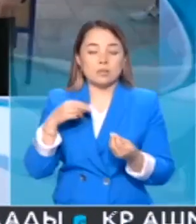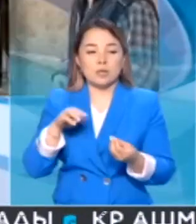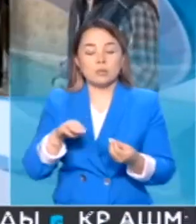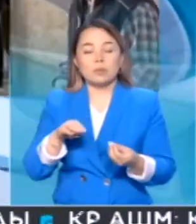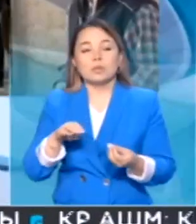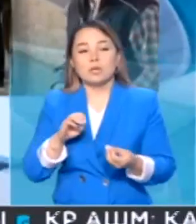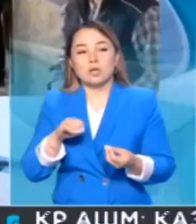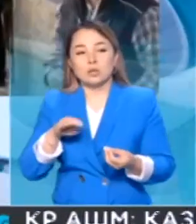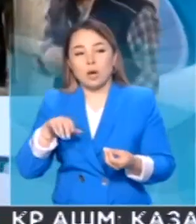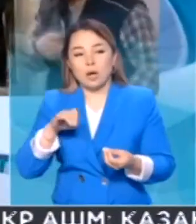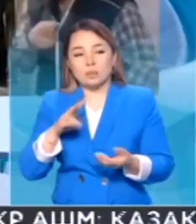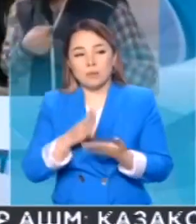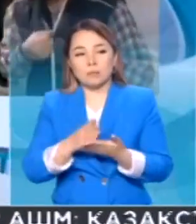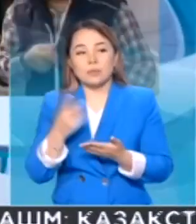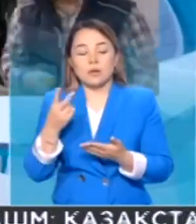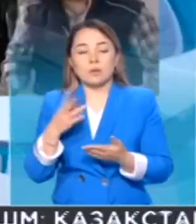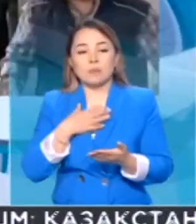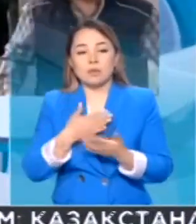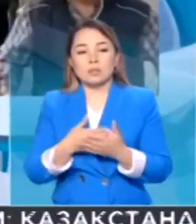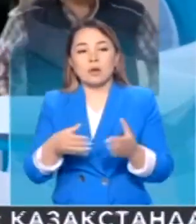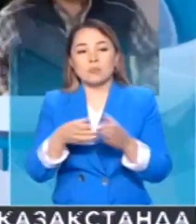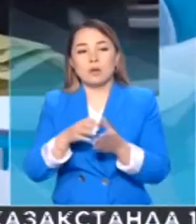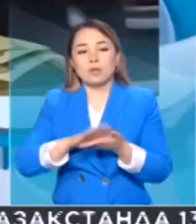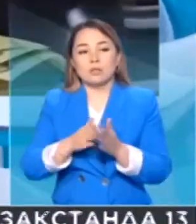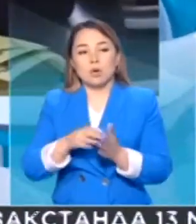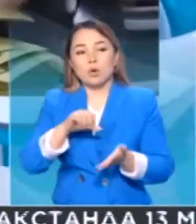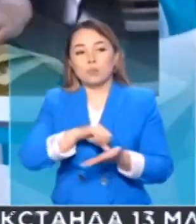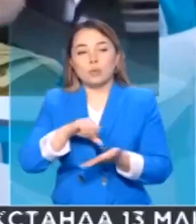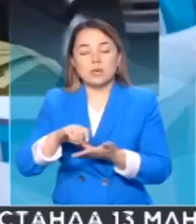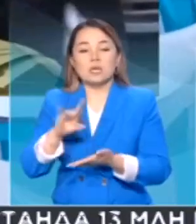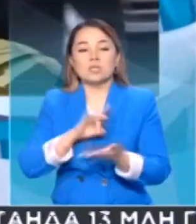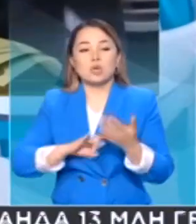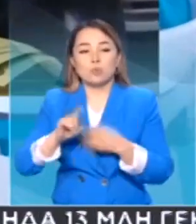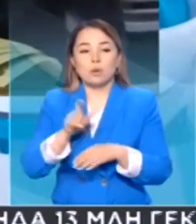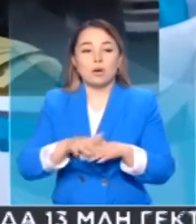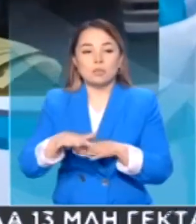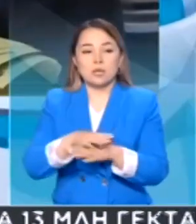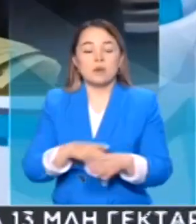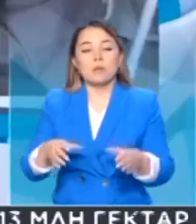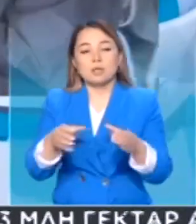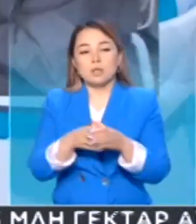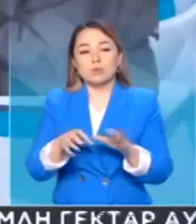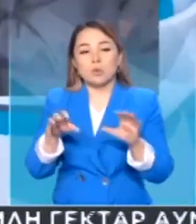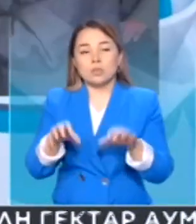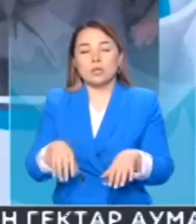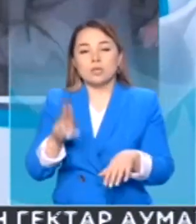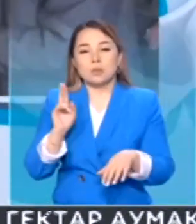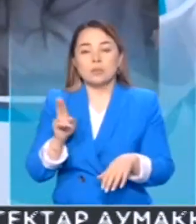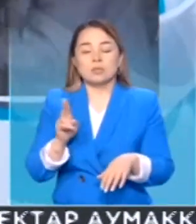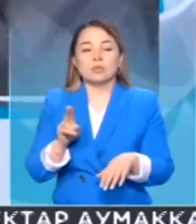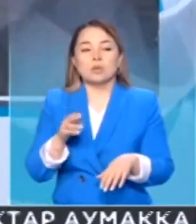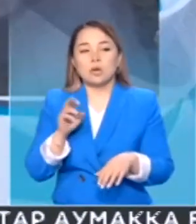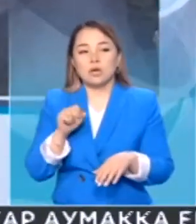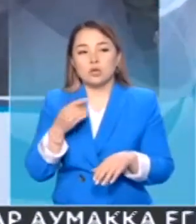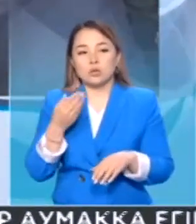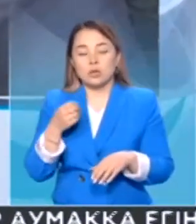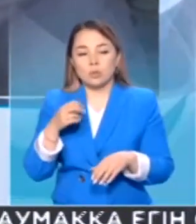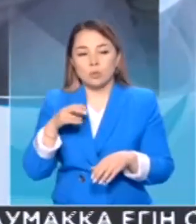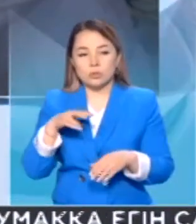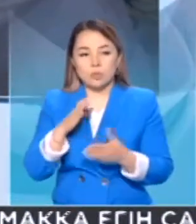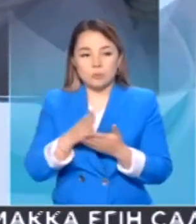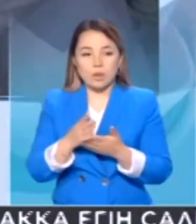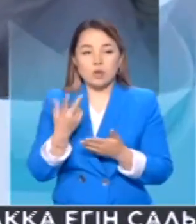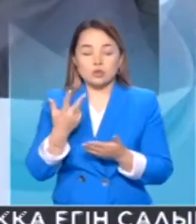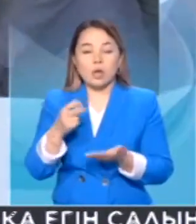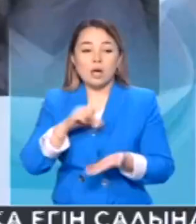Тайып Ердоған, екіншісі оппозициялық блоктың үміткері Республикалық Халық партиясының төрағасы Кемал Кылычтарұлы. Бірінші турға қатысқан